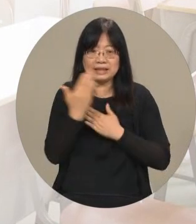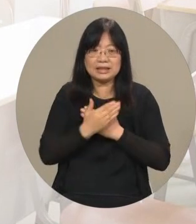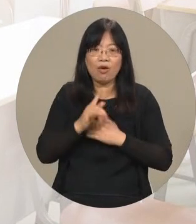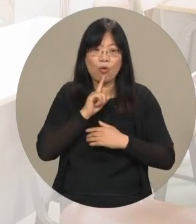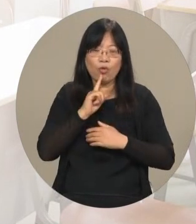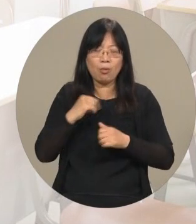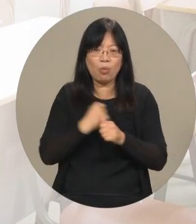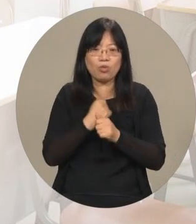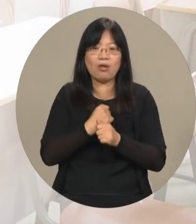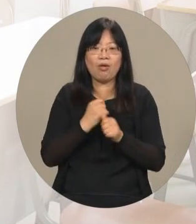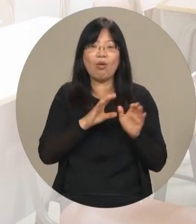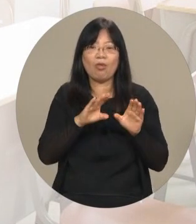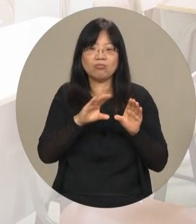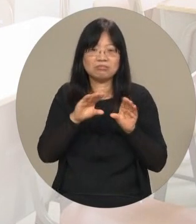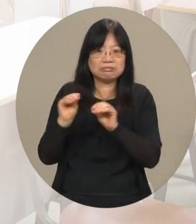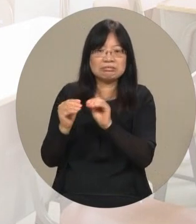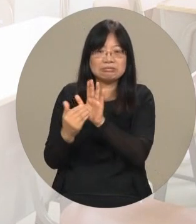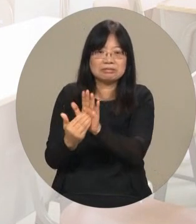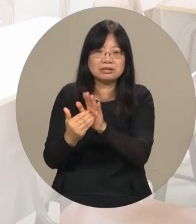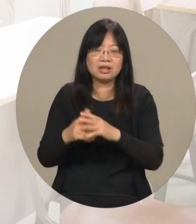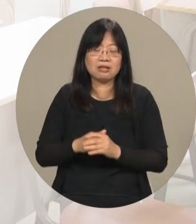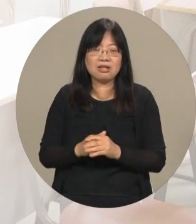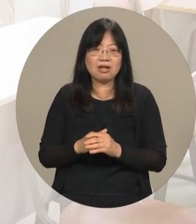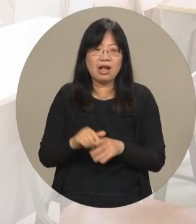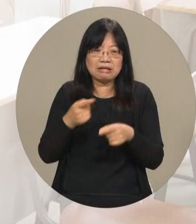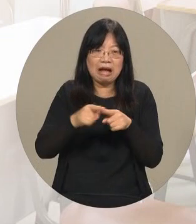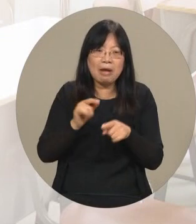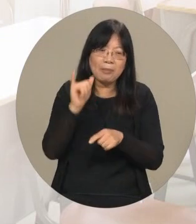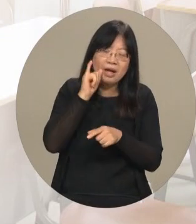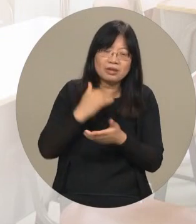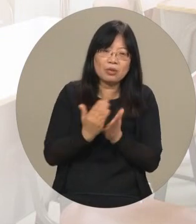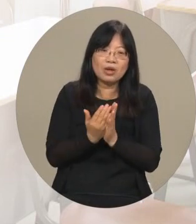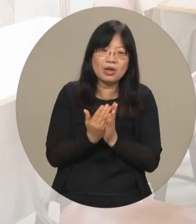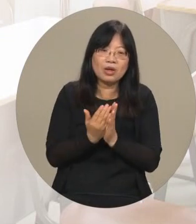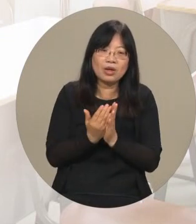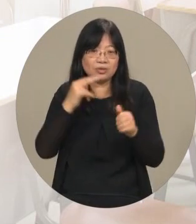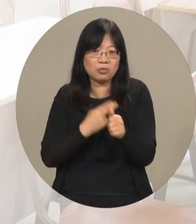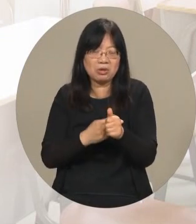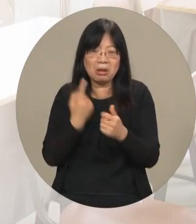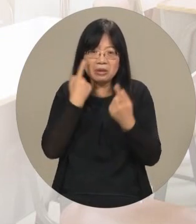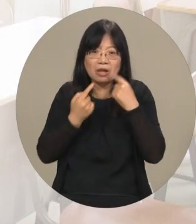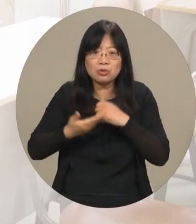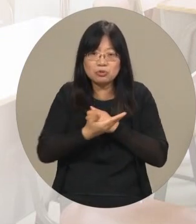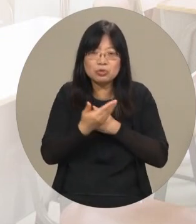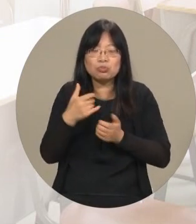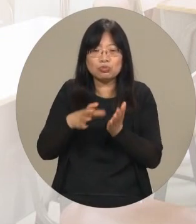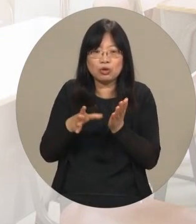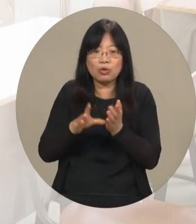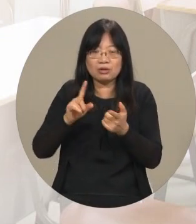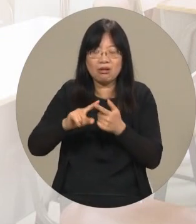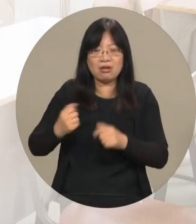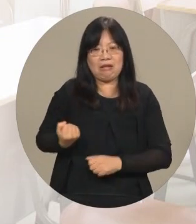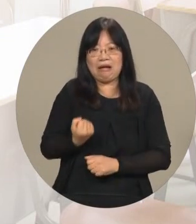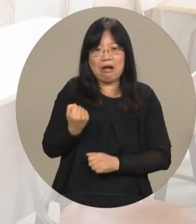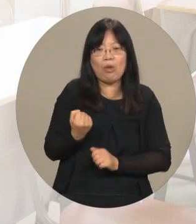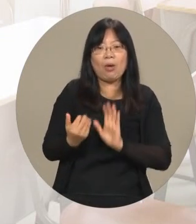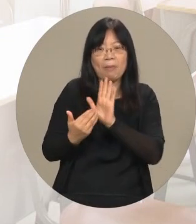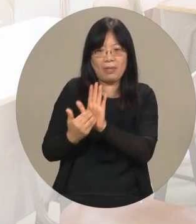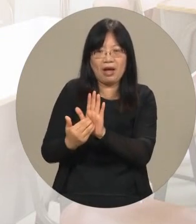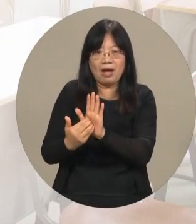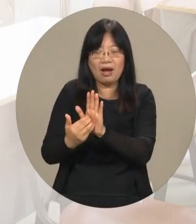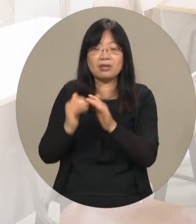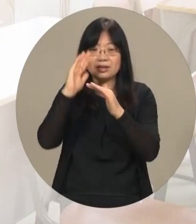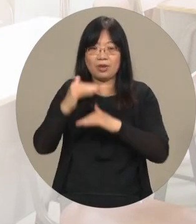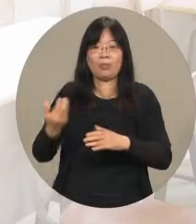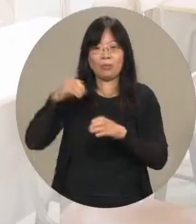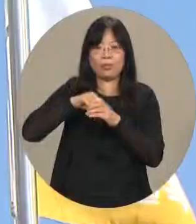신체 언어폭력을 금지하고 흉기나 마약 등 학생과 교사를 다치게 우려가 있는 물건은 갖고 있지 못하게 하는 내용도